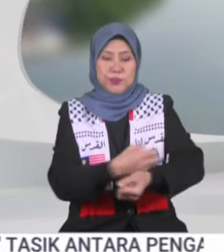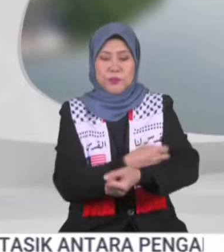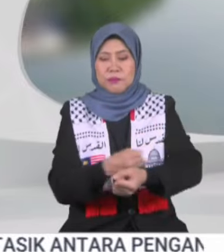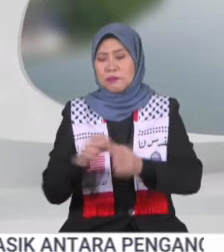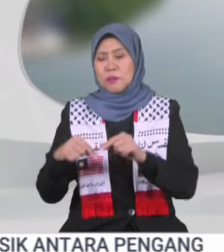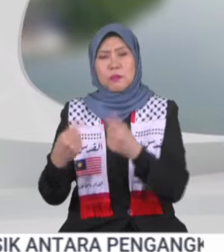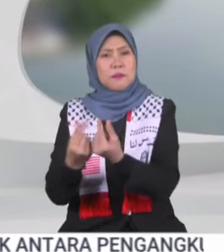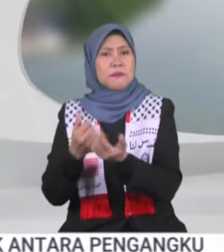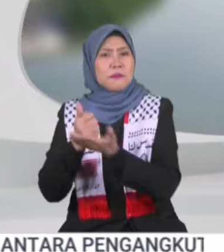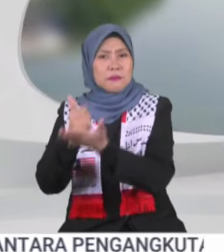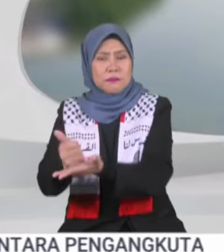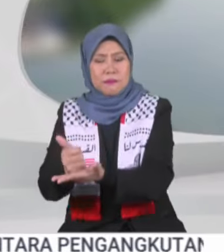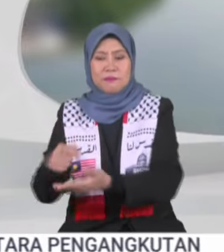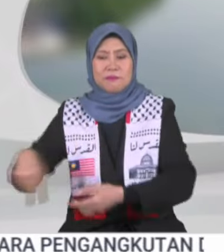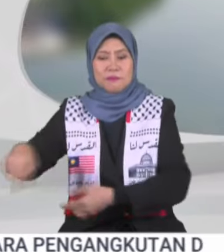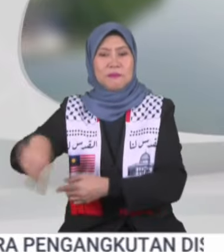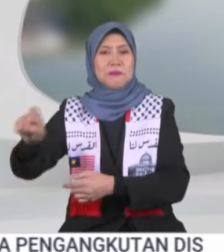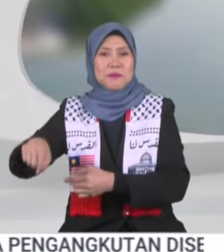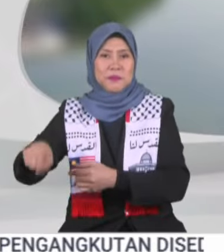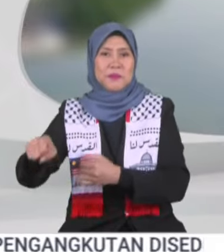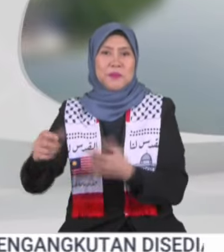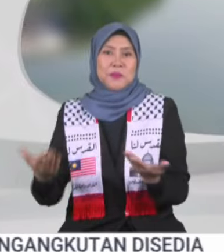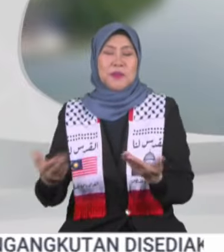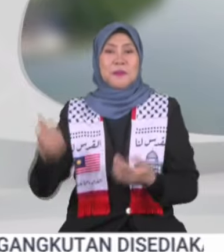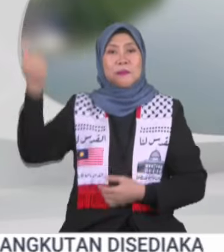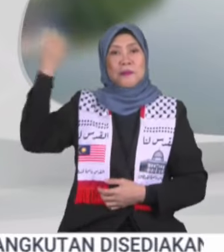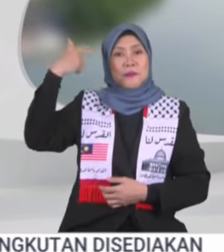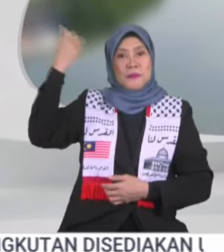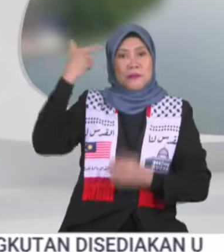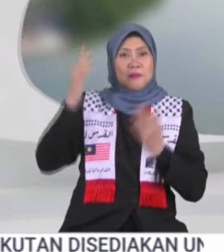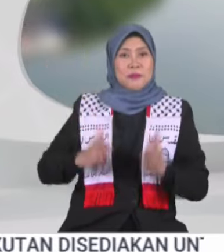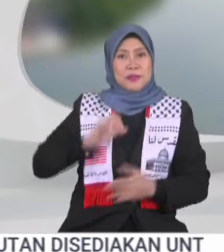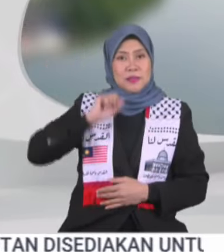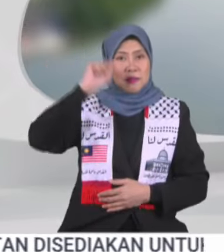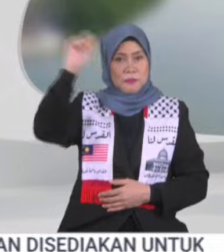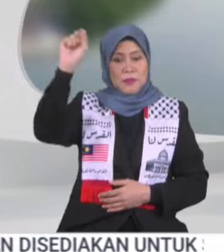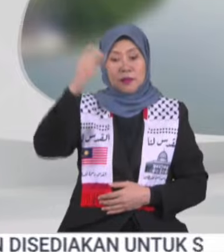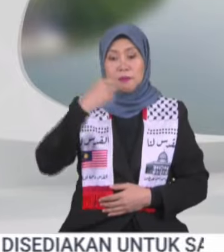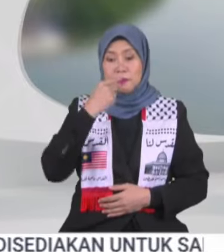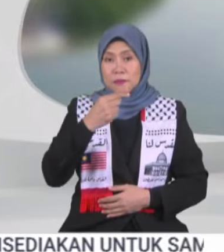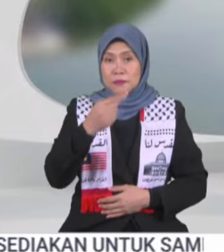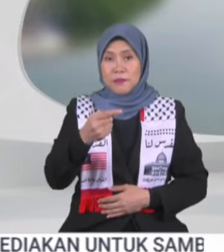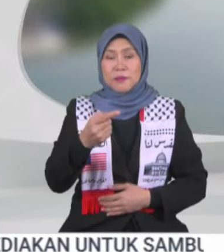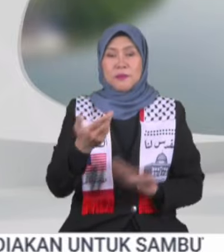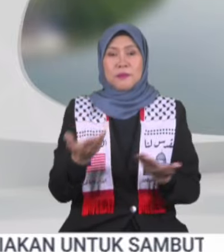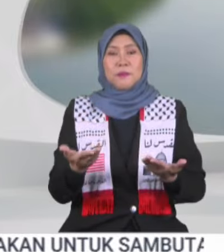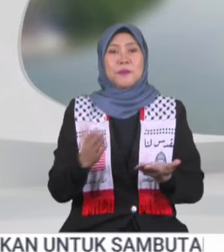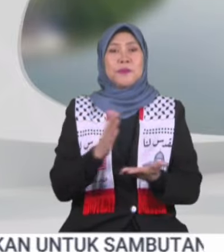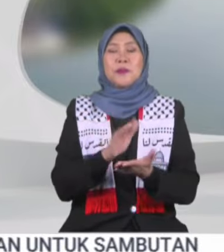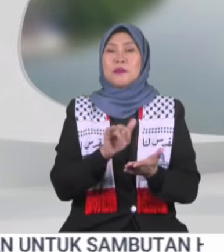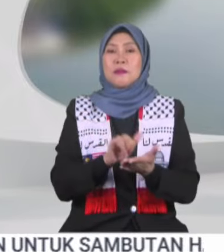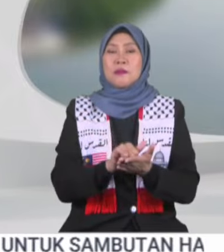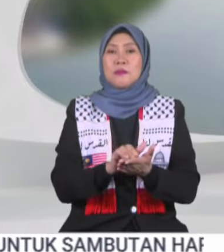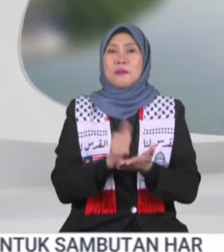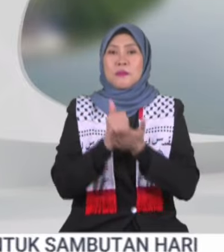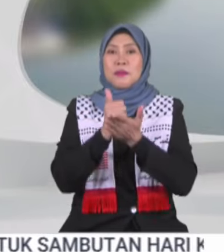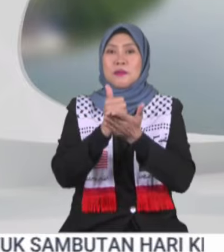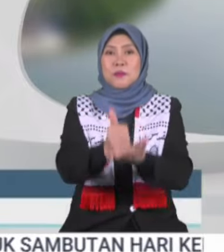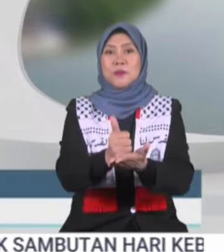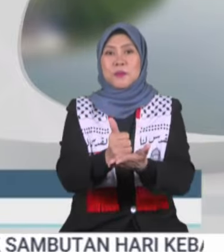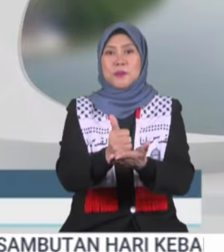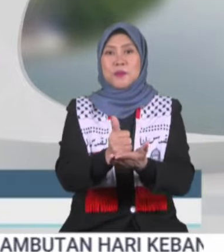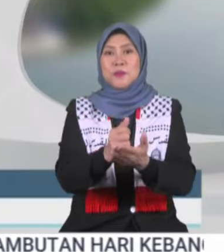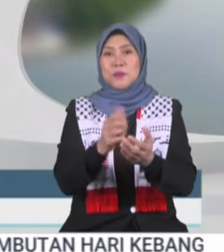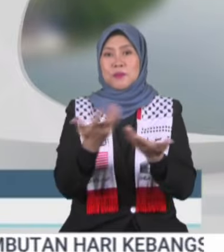memerlukan presiden persatuan Besara kerajaan Sabah Datuk wilfred linggam berkata Ia juga sebagai langkah membantu